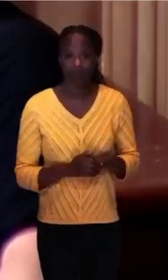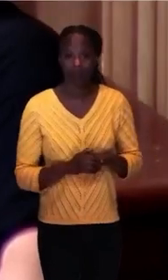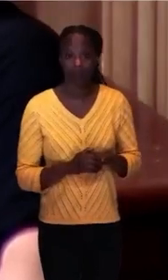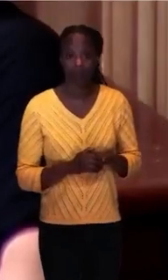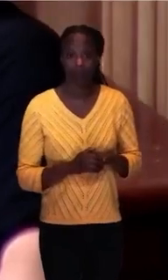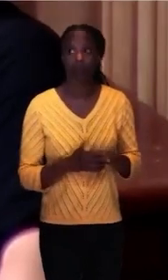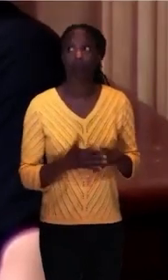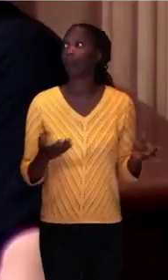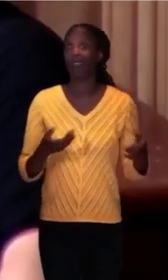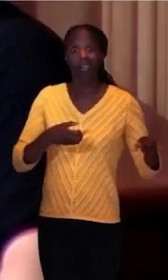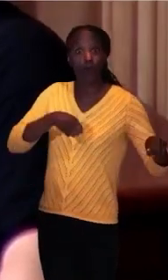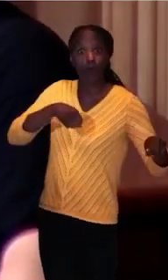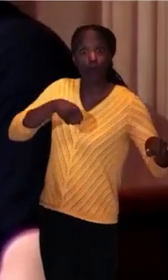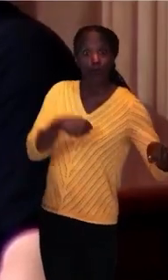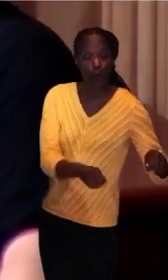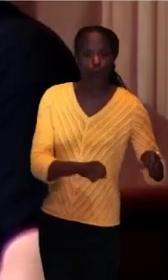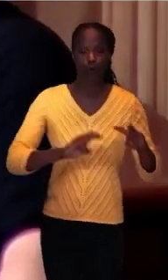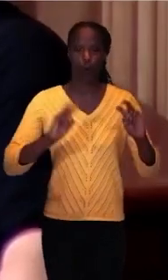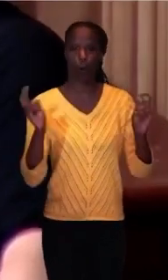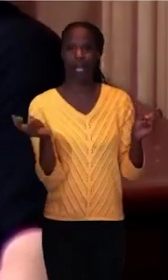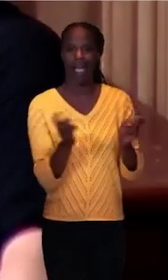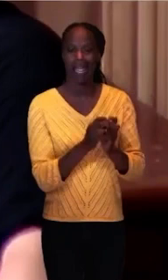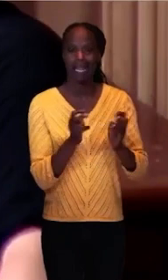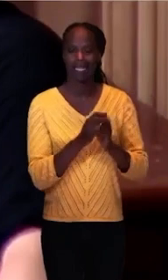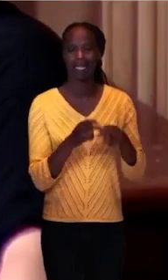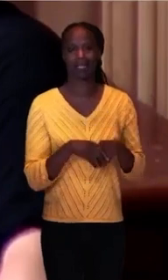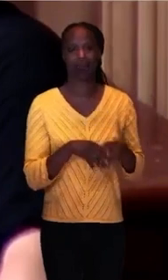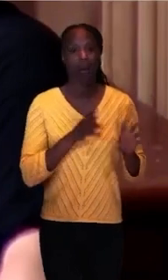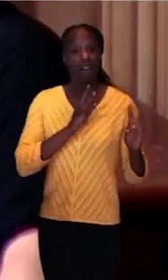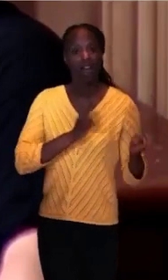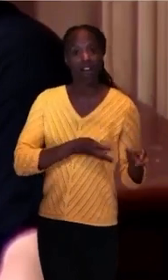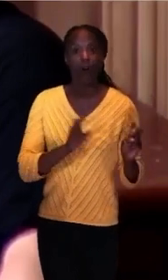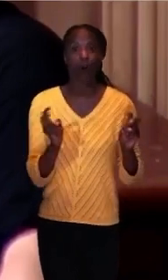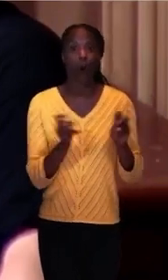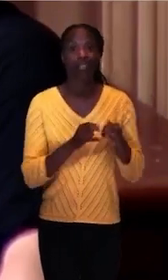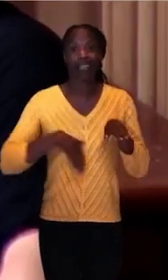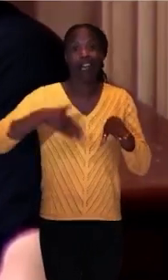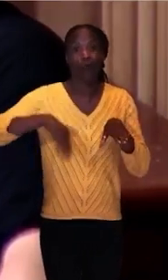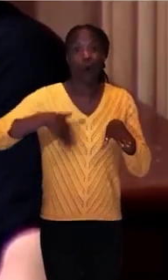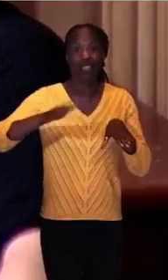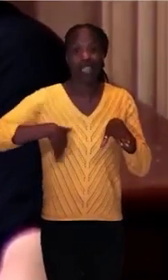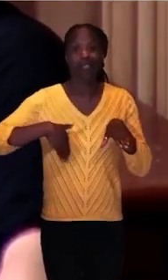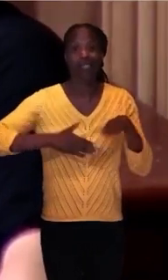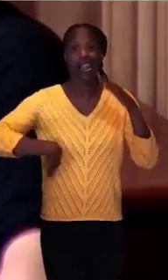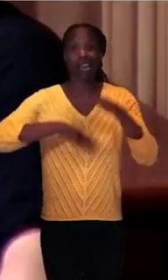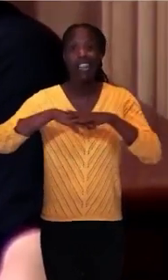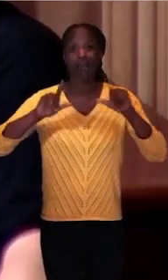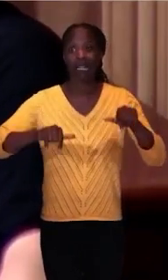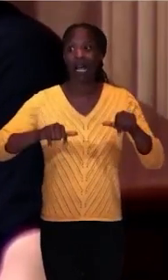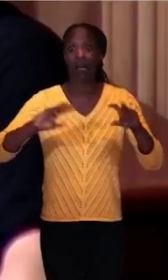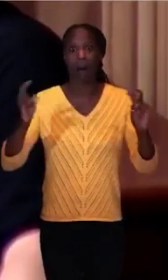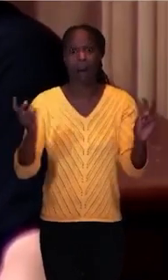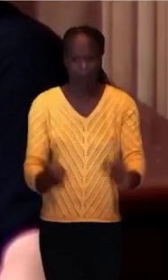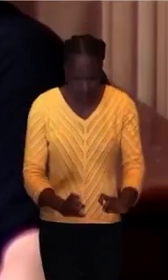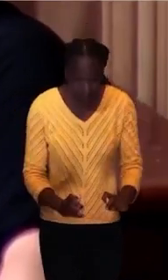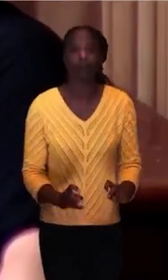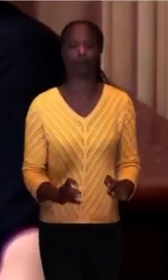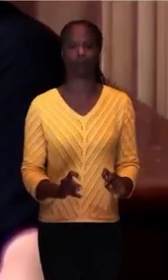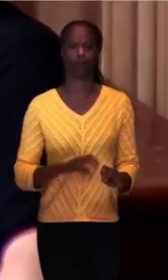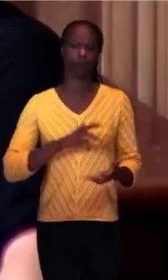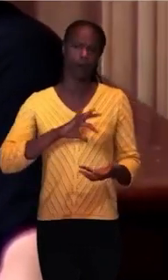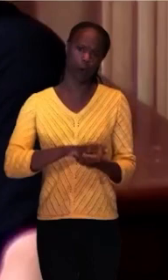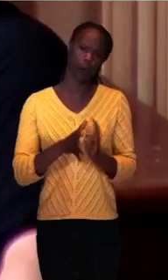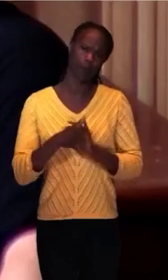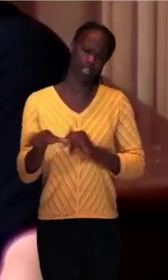des scooters électriques, des vélos électriques ou des trottinettes, il y en a moins. On n'en trouve pas. Ne nous faites pas croire que Bordeaux est une ville